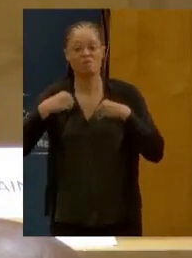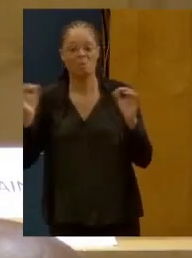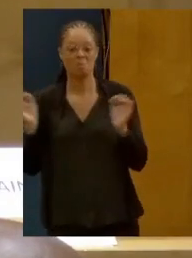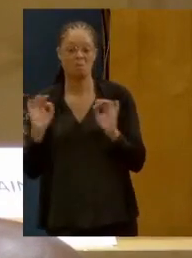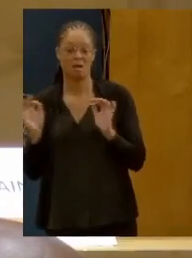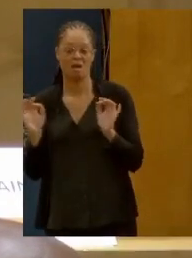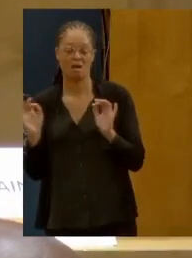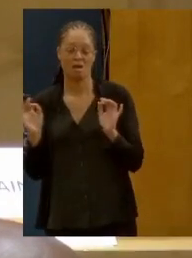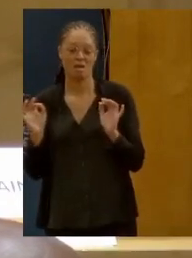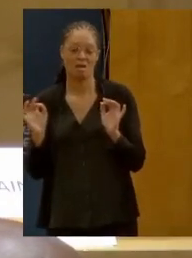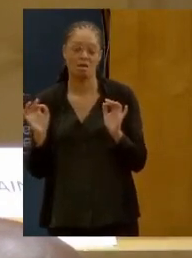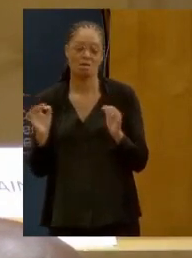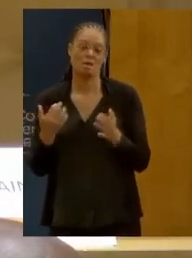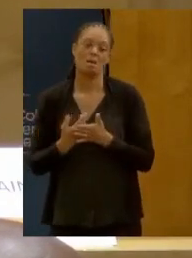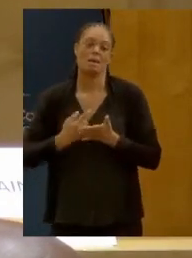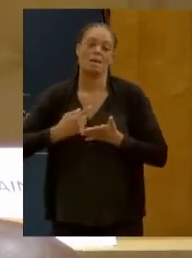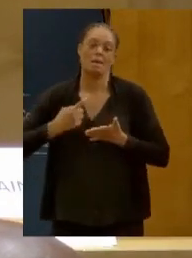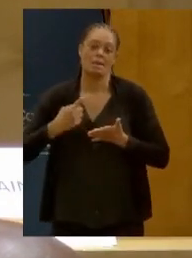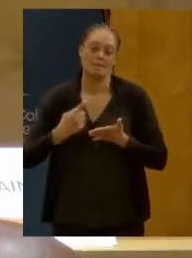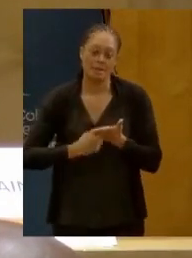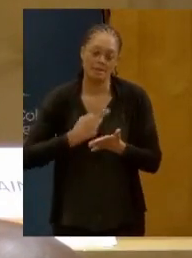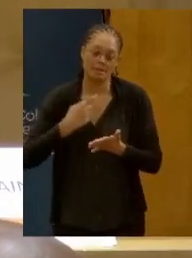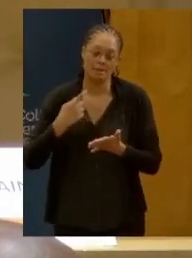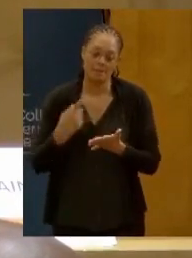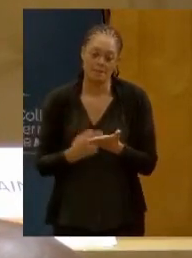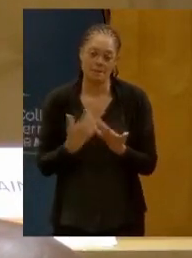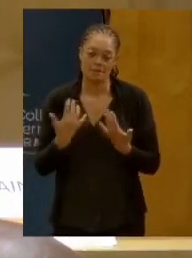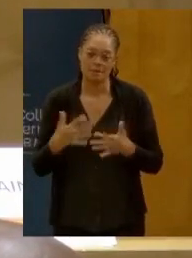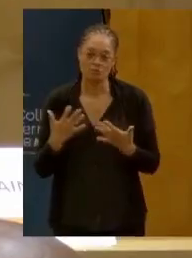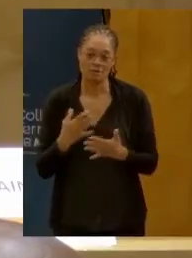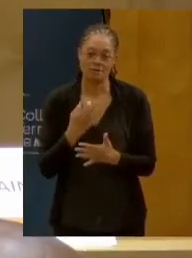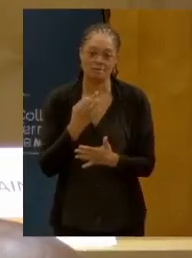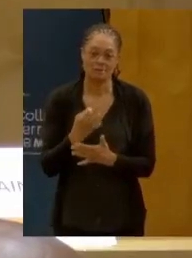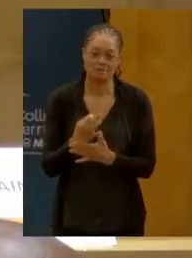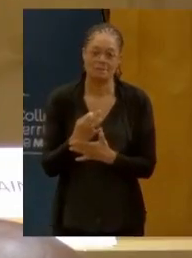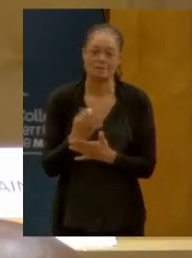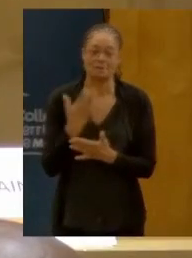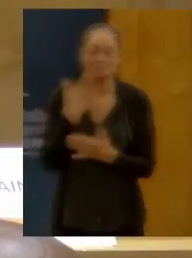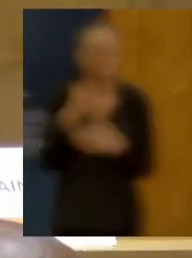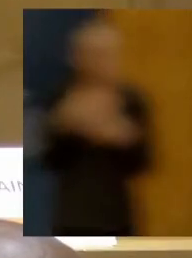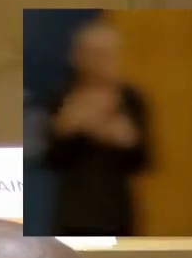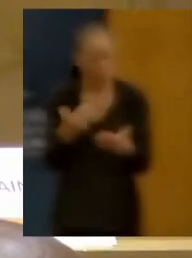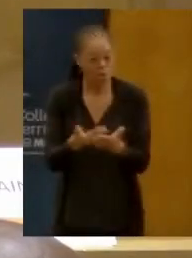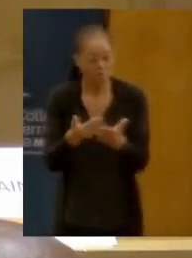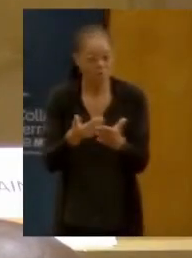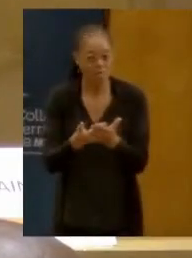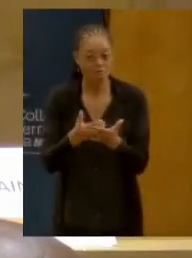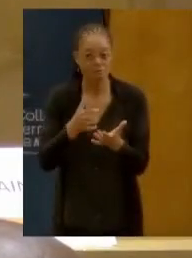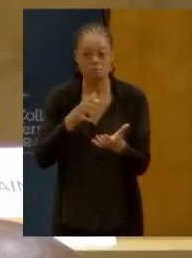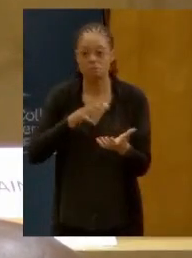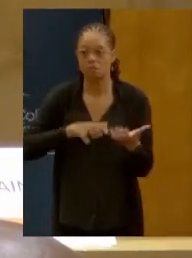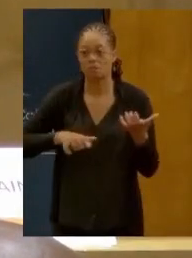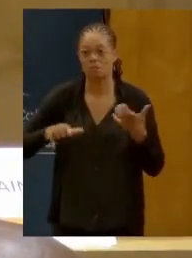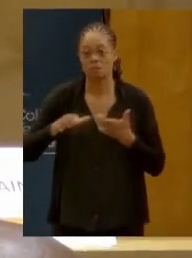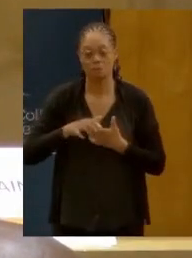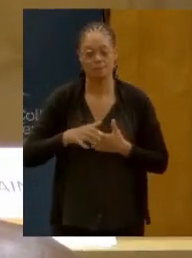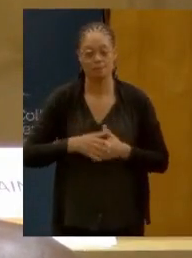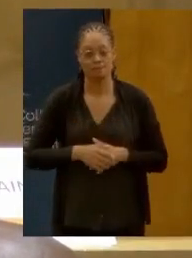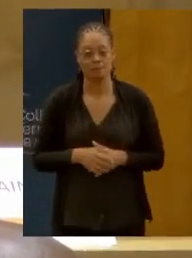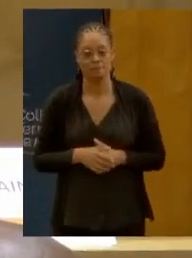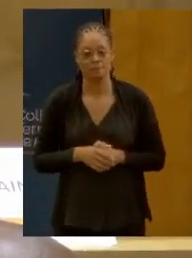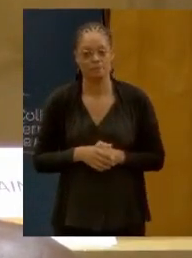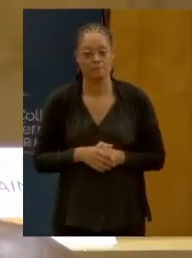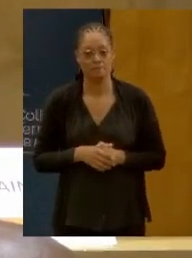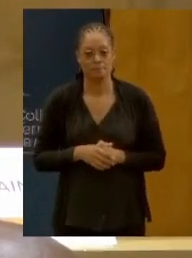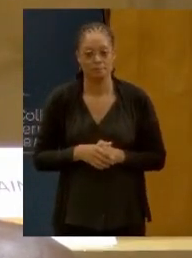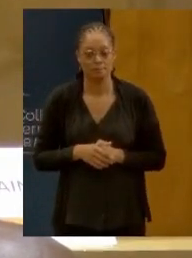est fatigué d'en parler, de réfléchir, mais on va vers la catastrophe. Je ne sais pas que faire, hein. Mais on